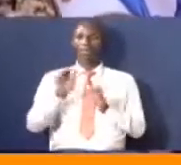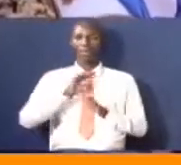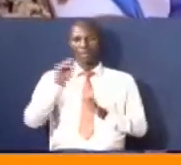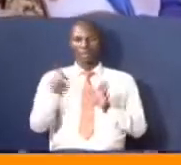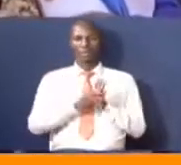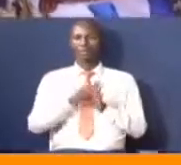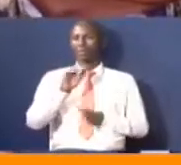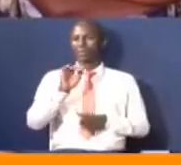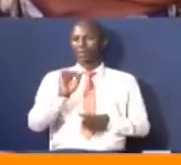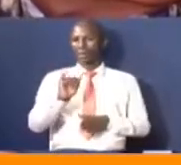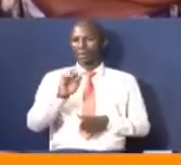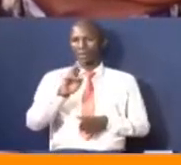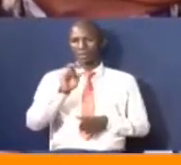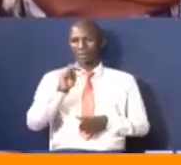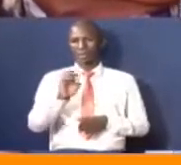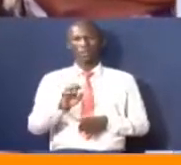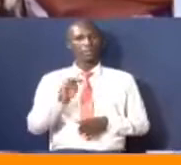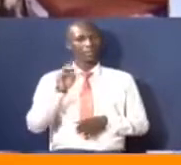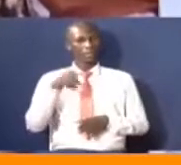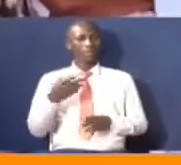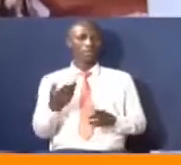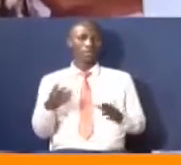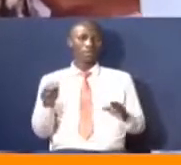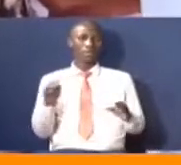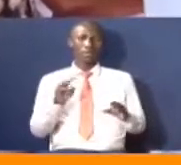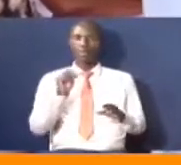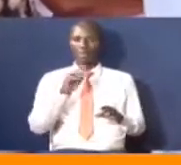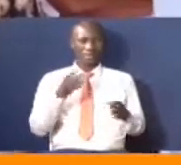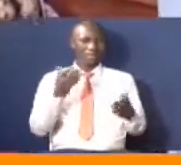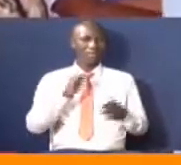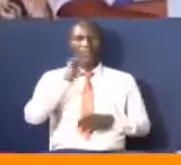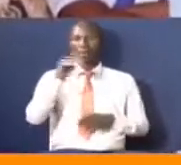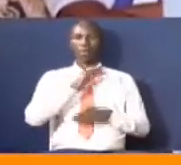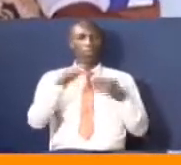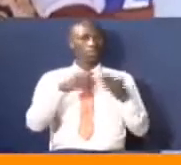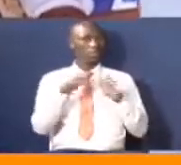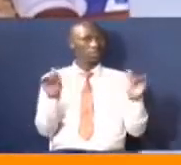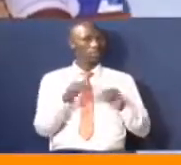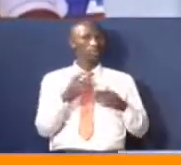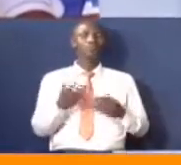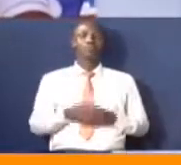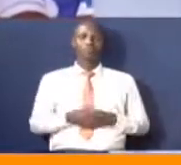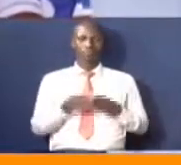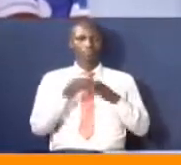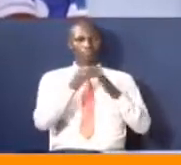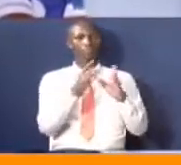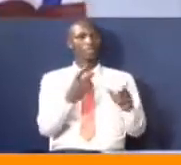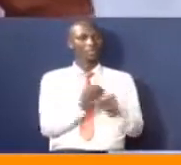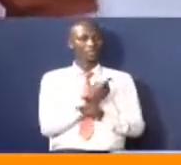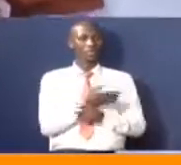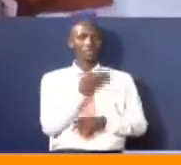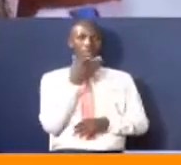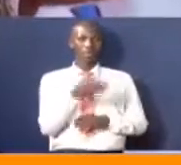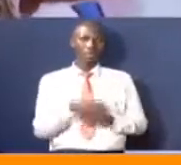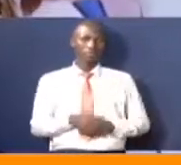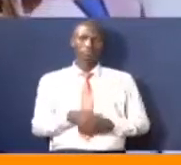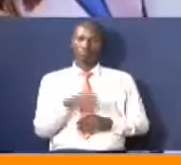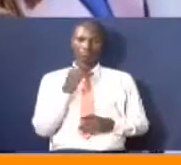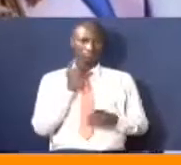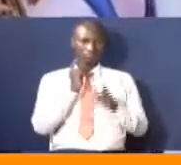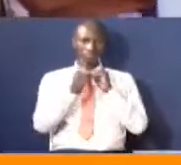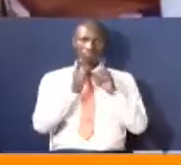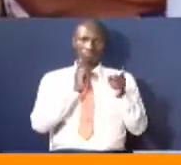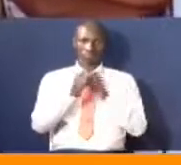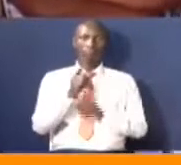Irene Kasalu Ambunge Amemba mambunge sea county onduma na atongoi angi. Ainene achathe ni kei